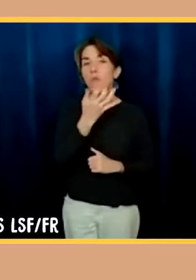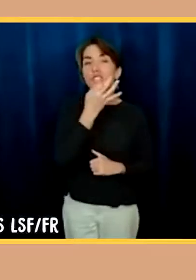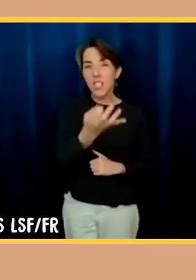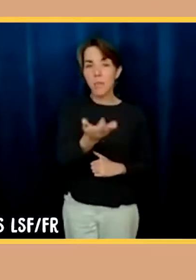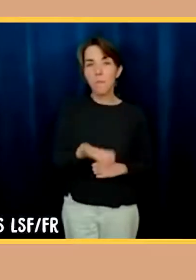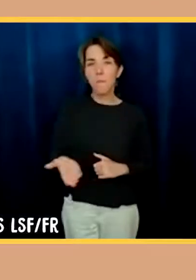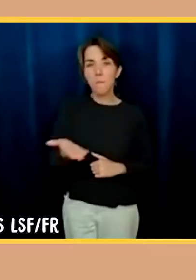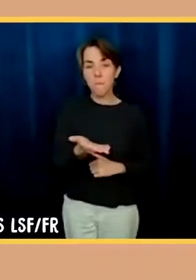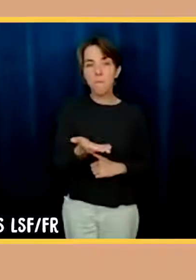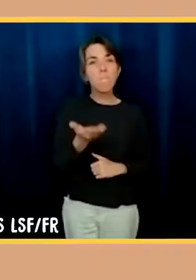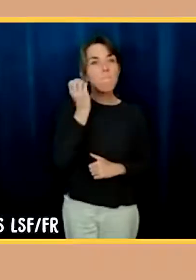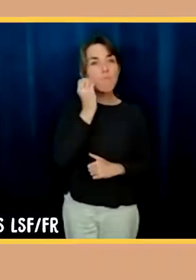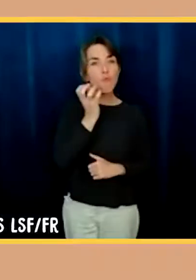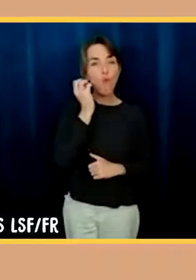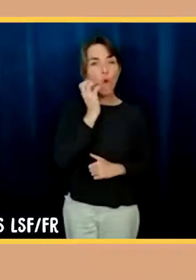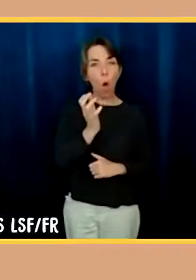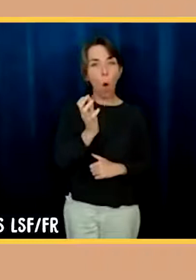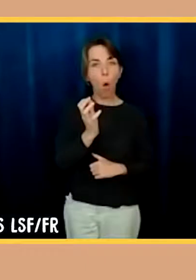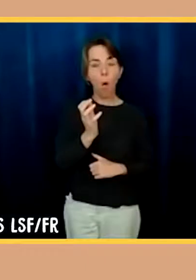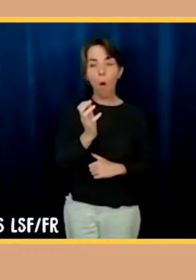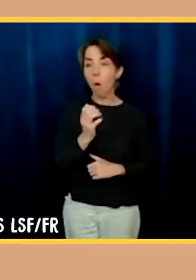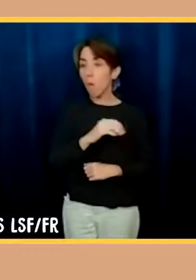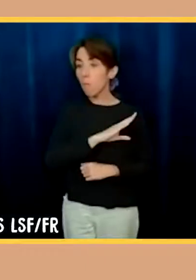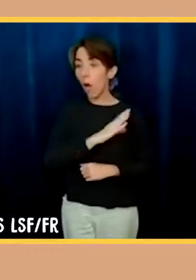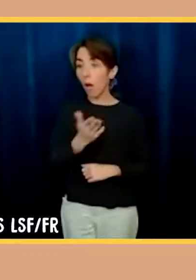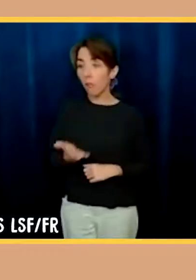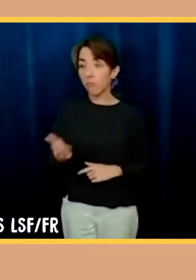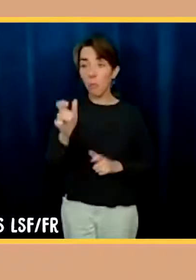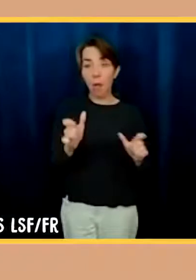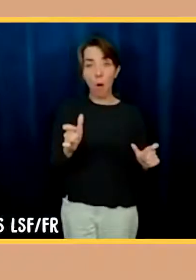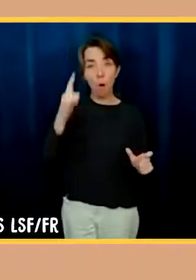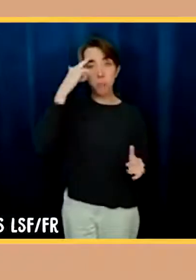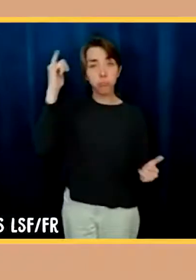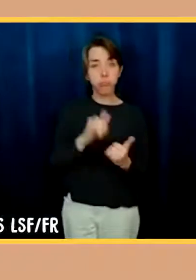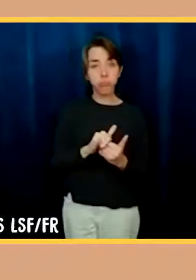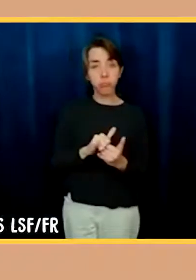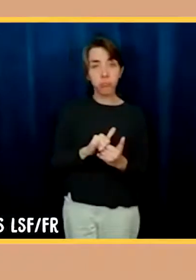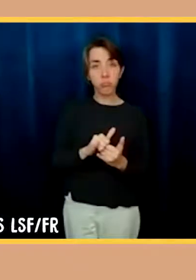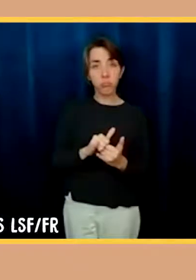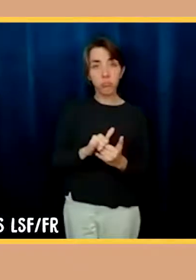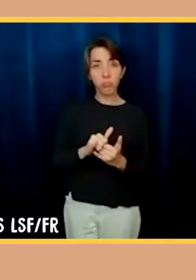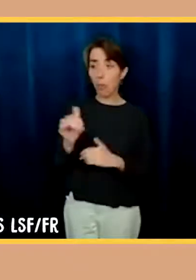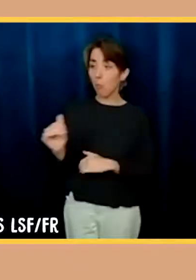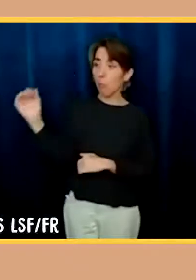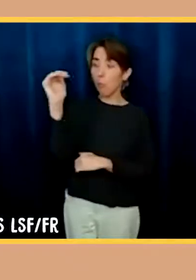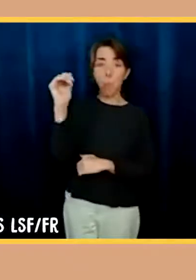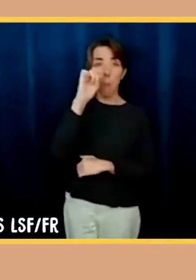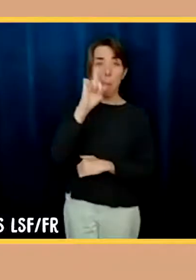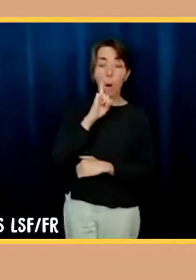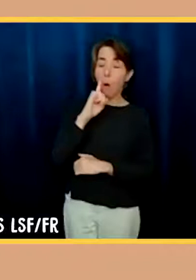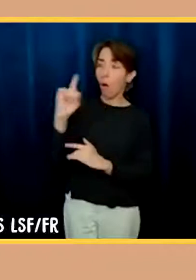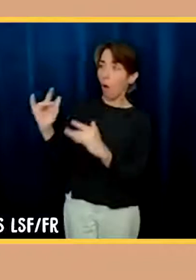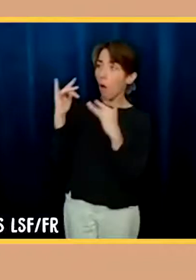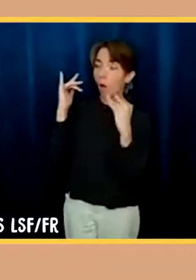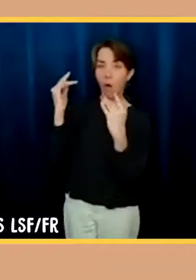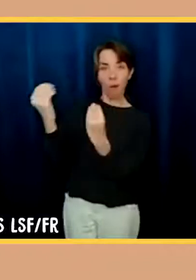que finalement par ignorance, on nous a transmis des choses qui étaient fausses ou qui étaient inégalitaires ou qui étaient